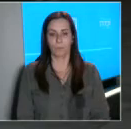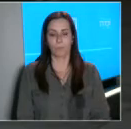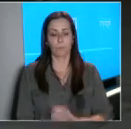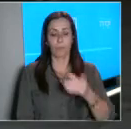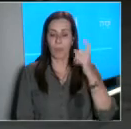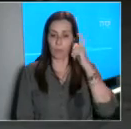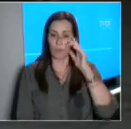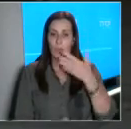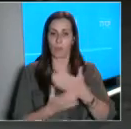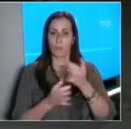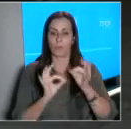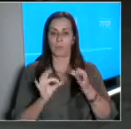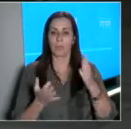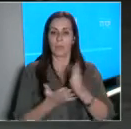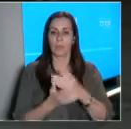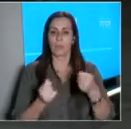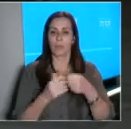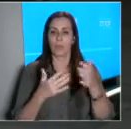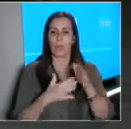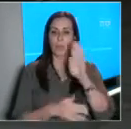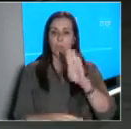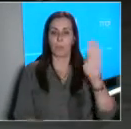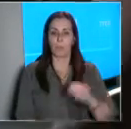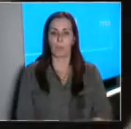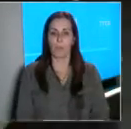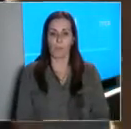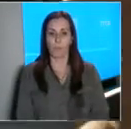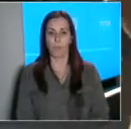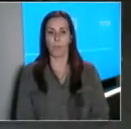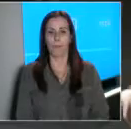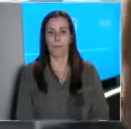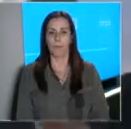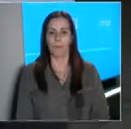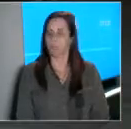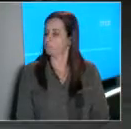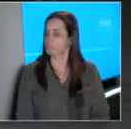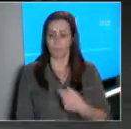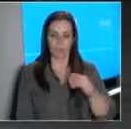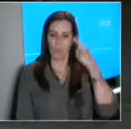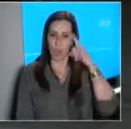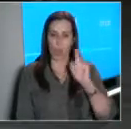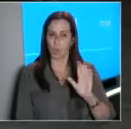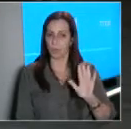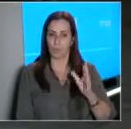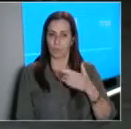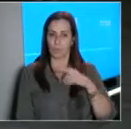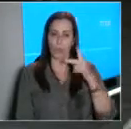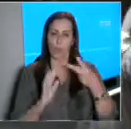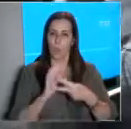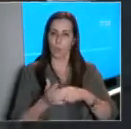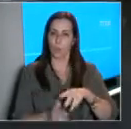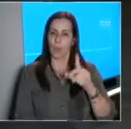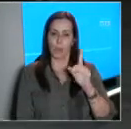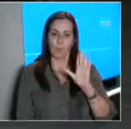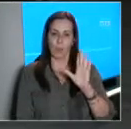מה את חושבת מנדלבליט החליט לגבי השימוע של נתניהו? אין לי מושג. שוב אמרתי לך, אני לא פוליטיקאית,